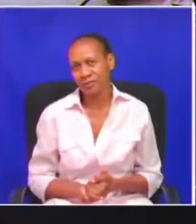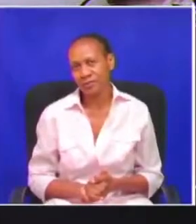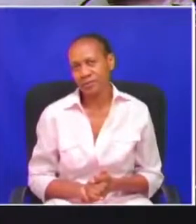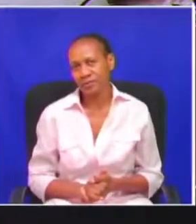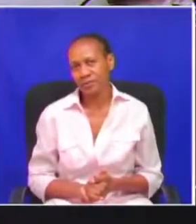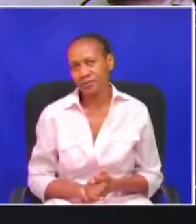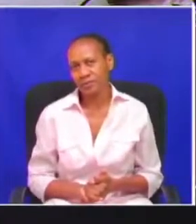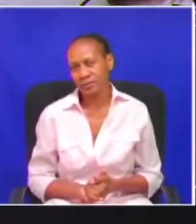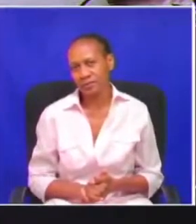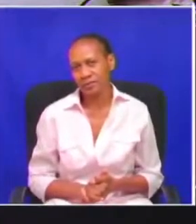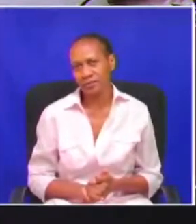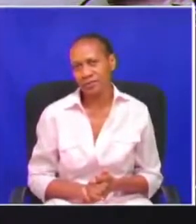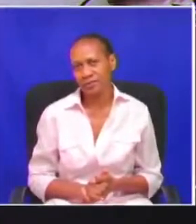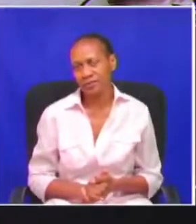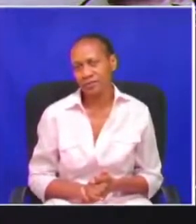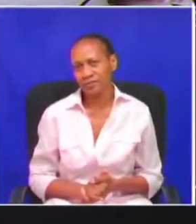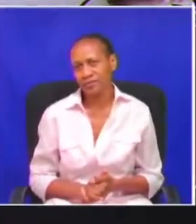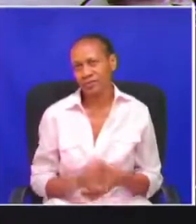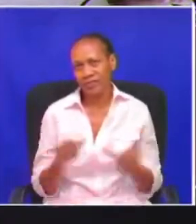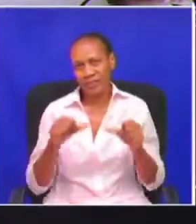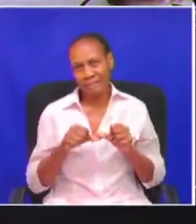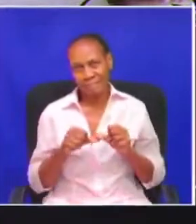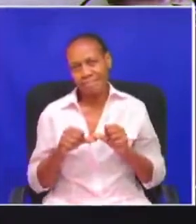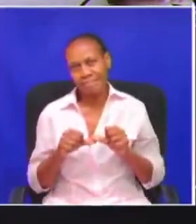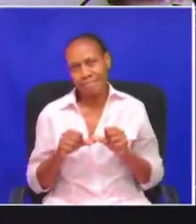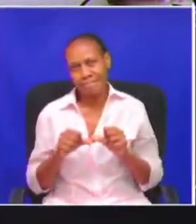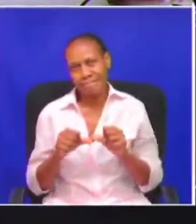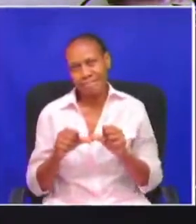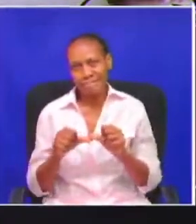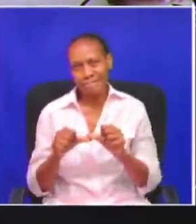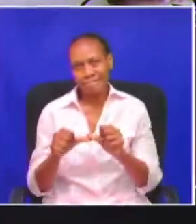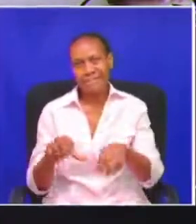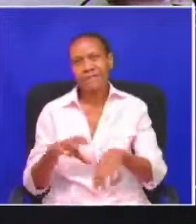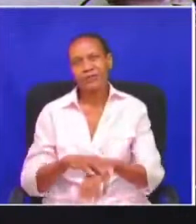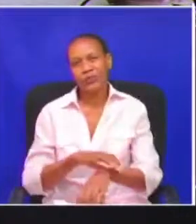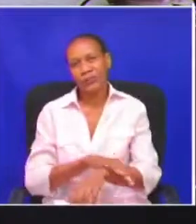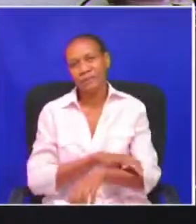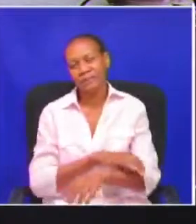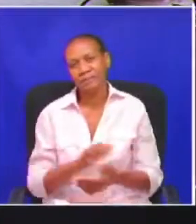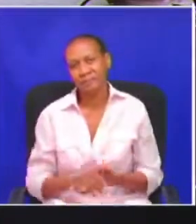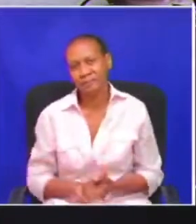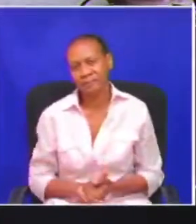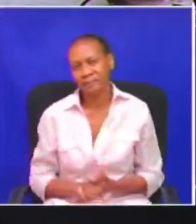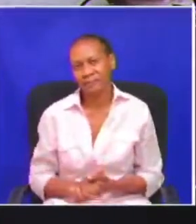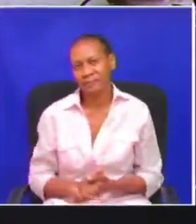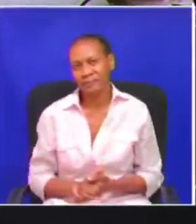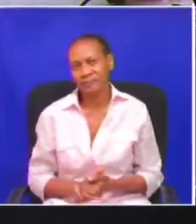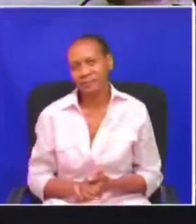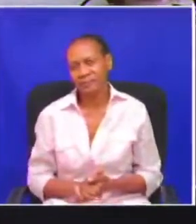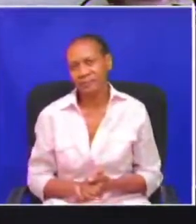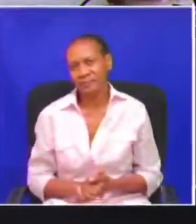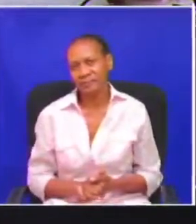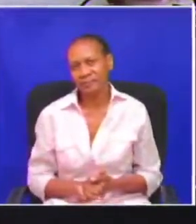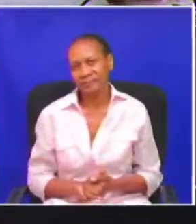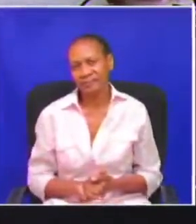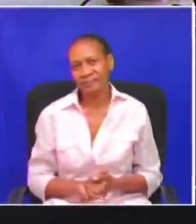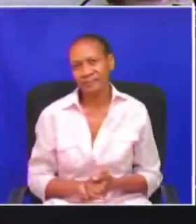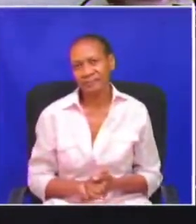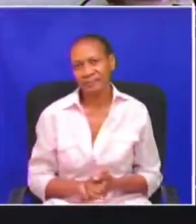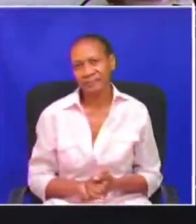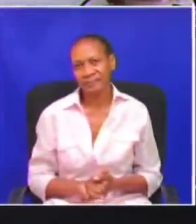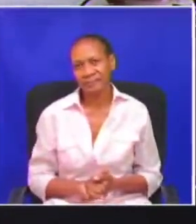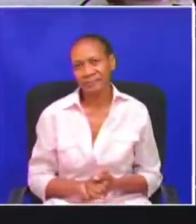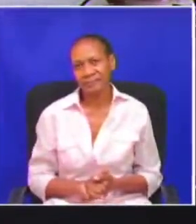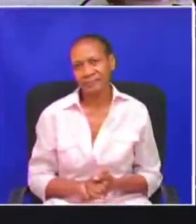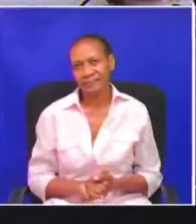swinene ku ri hi kota ku ri loko hi endla trade na vona hi